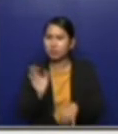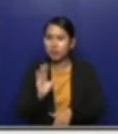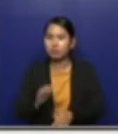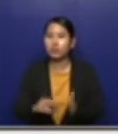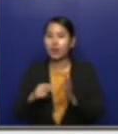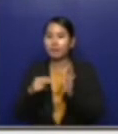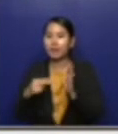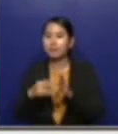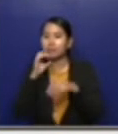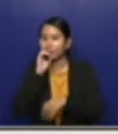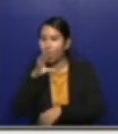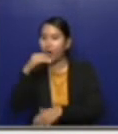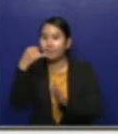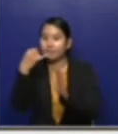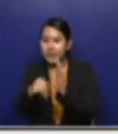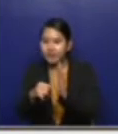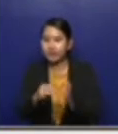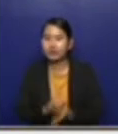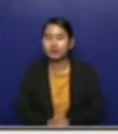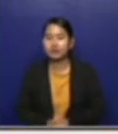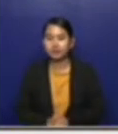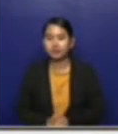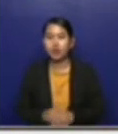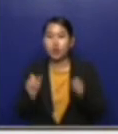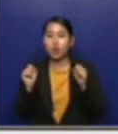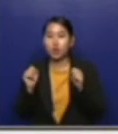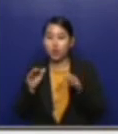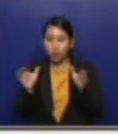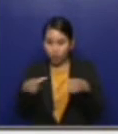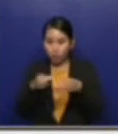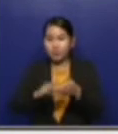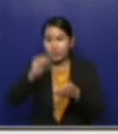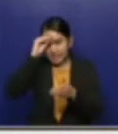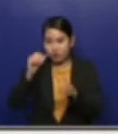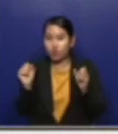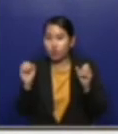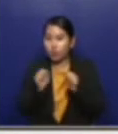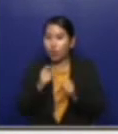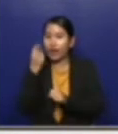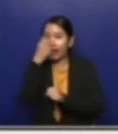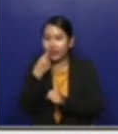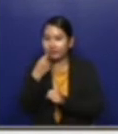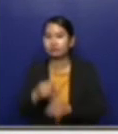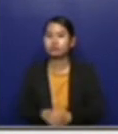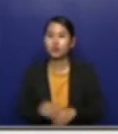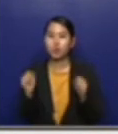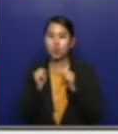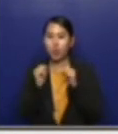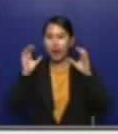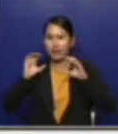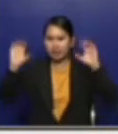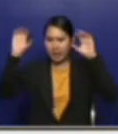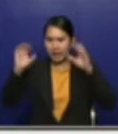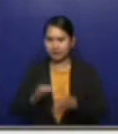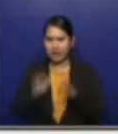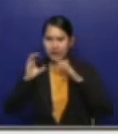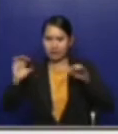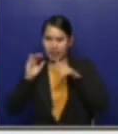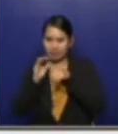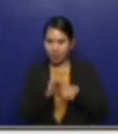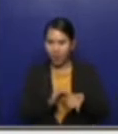คนที่เขากลัวจะคุกคามอันนี้กลัวใครครับกลัวรัฐบาลนะรัฐบาลจะคุกคามเขาเพราะฉ